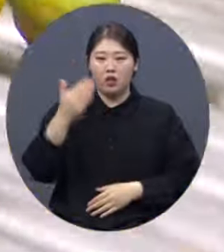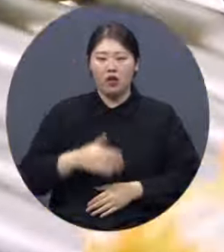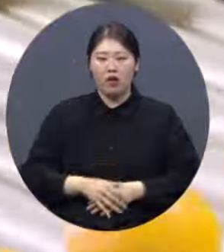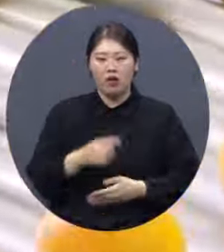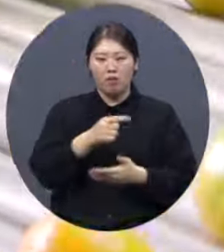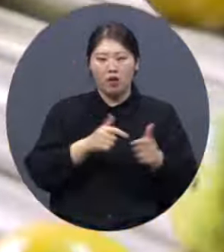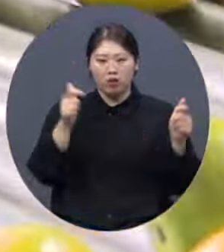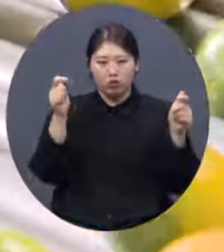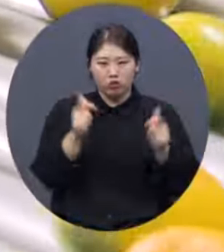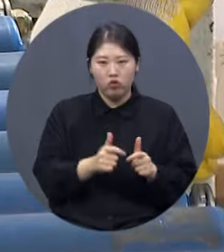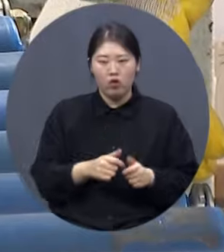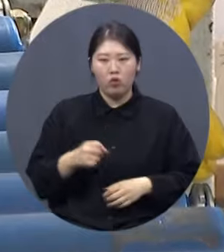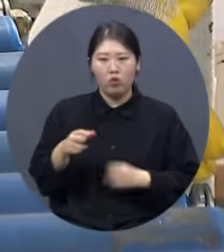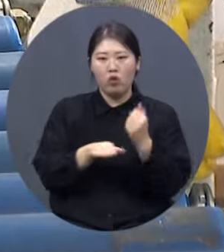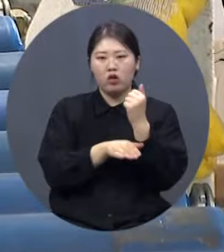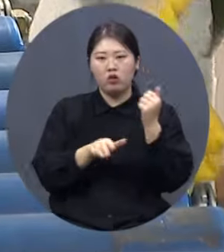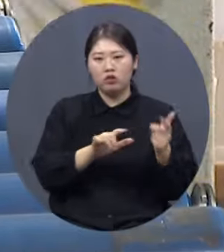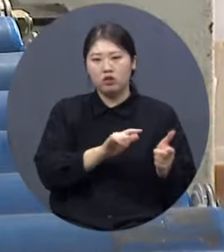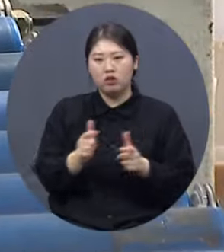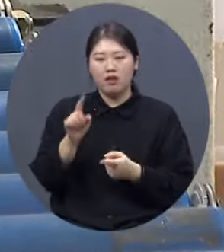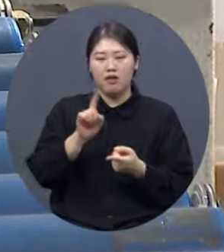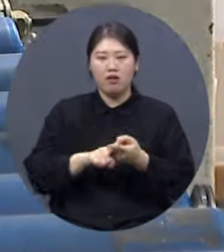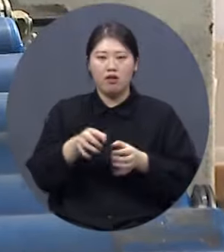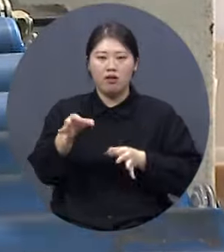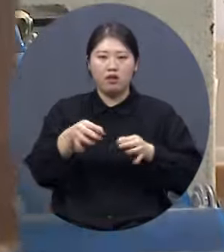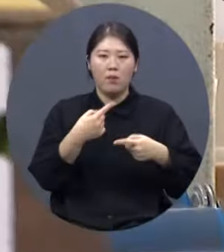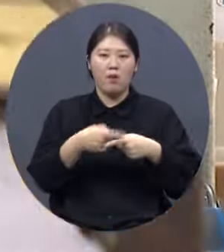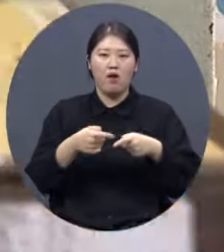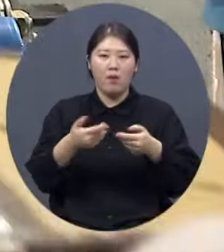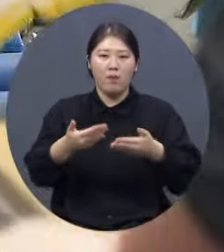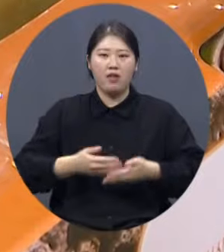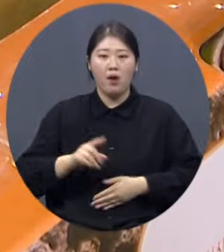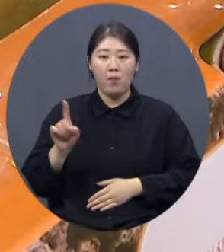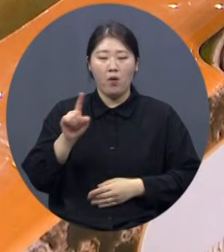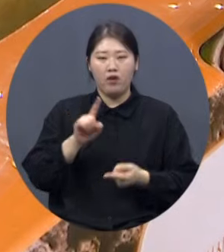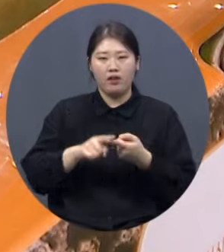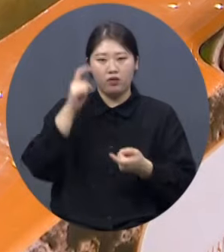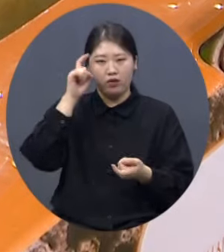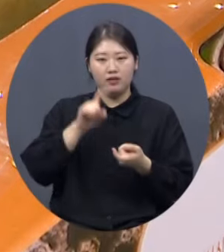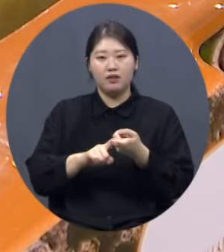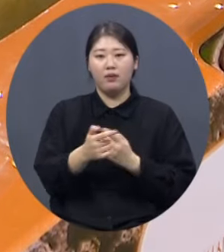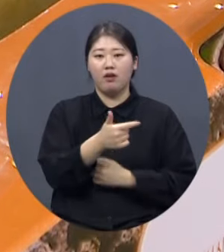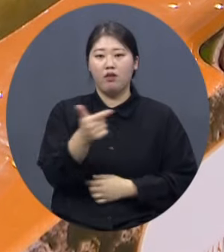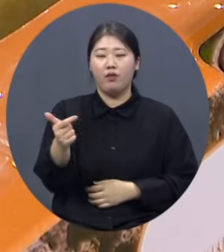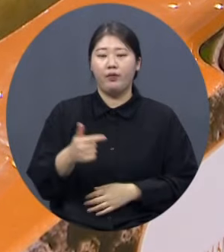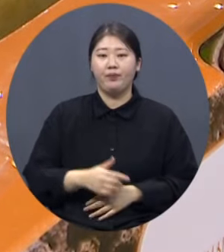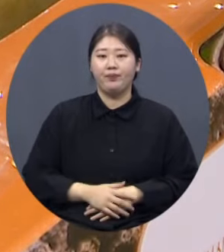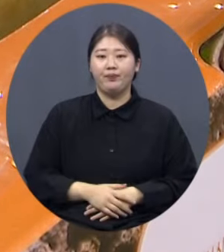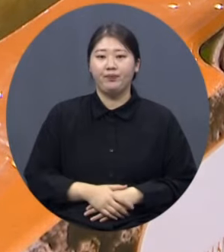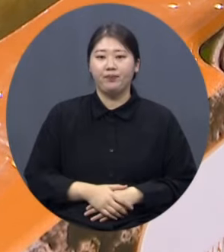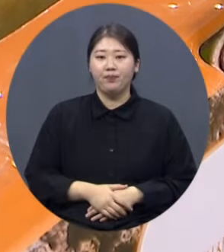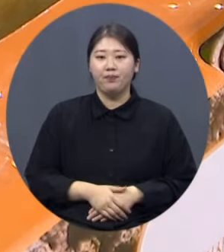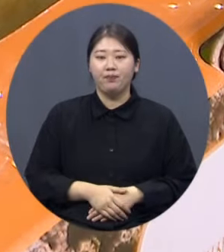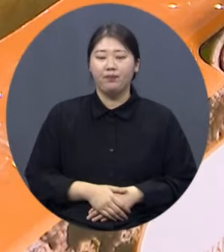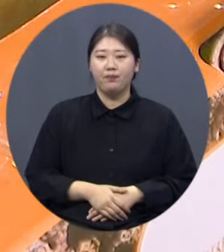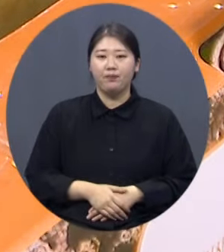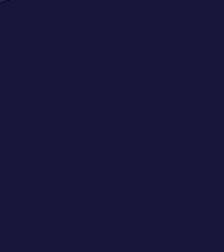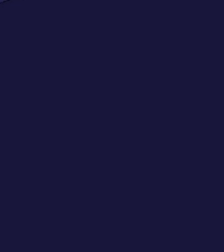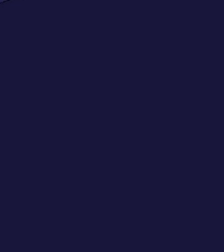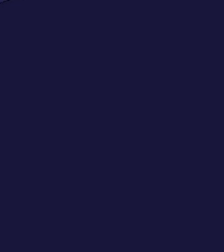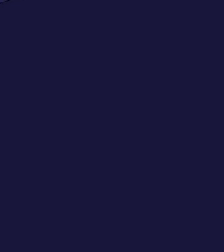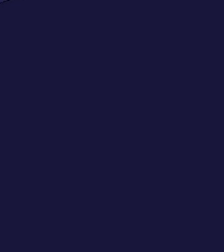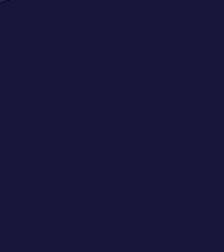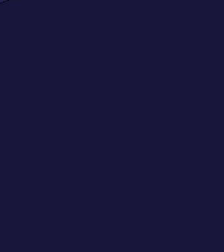생산량과 바뀐 품질 기준 등이 시장에서 어떤 평가를 받을지 주목됩니다. MBC 뉴스 이소연입니다.